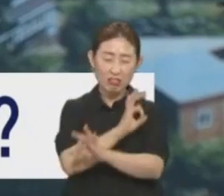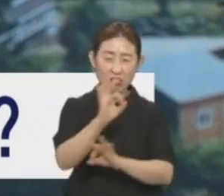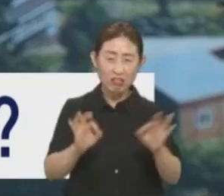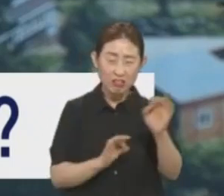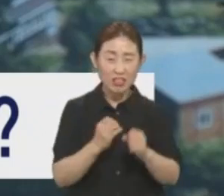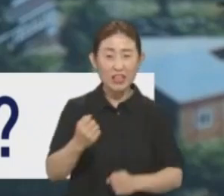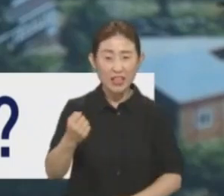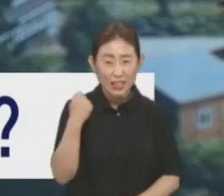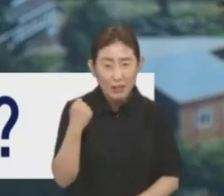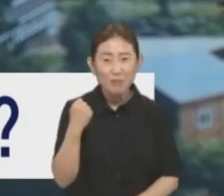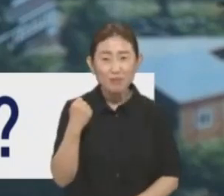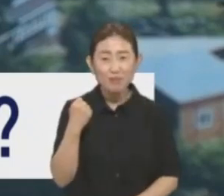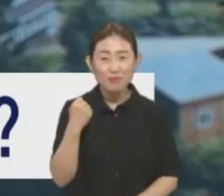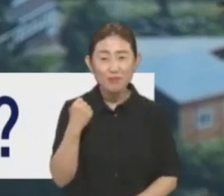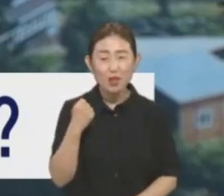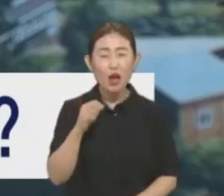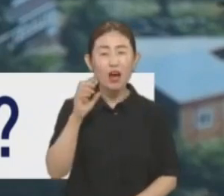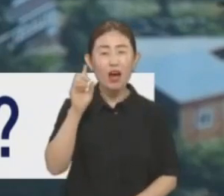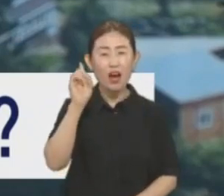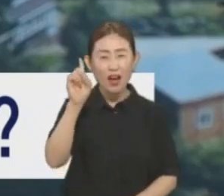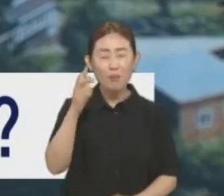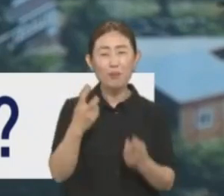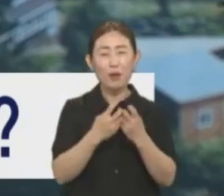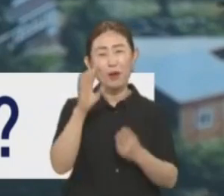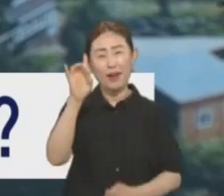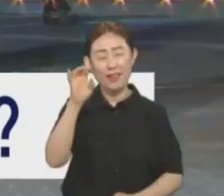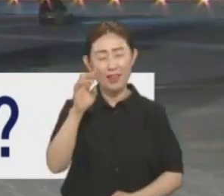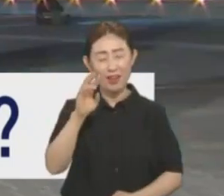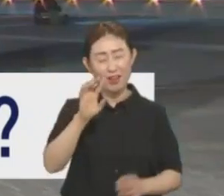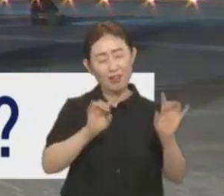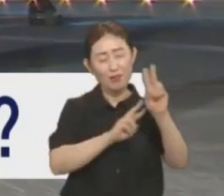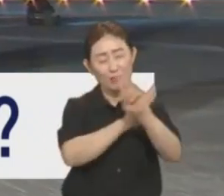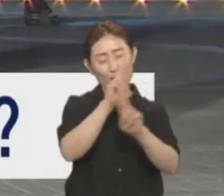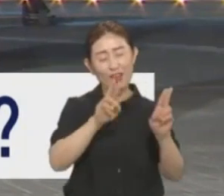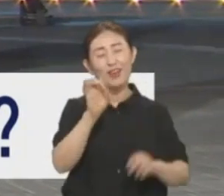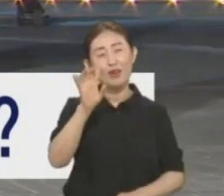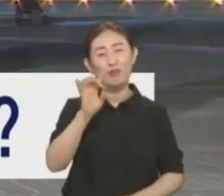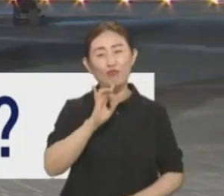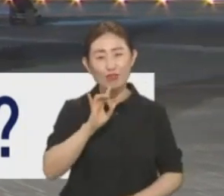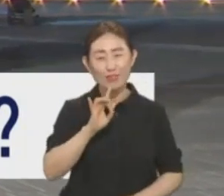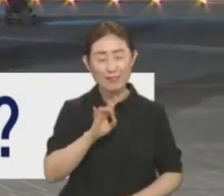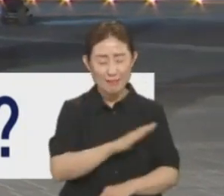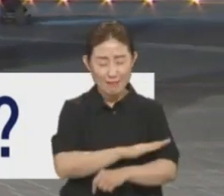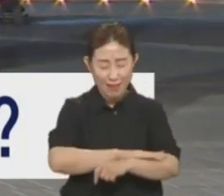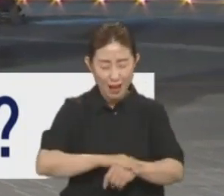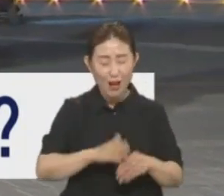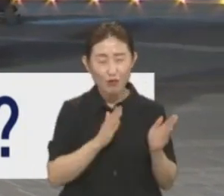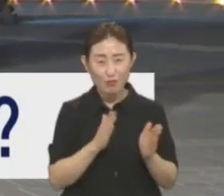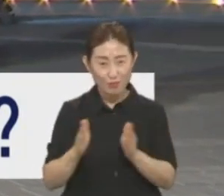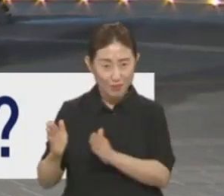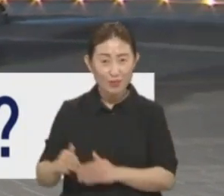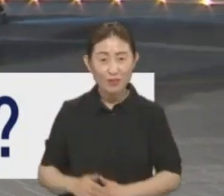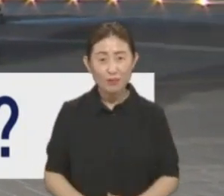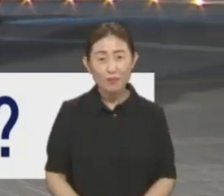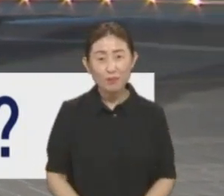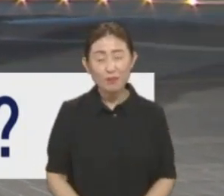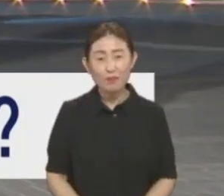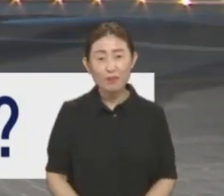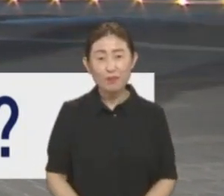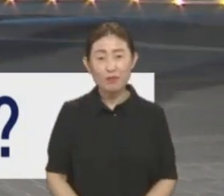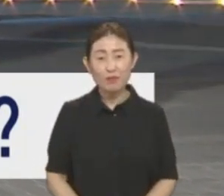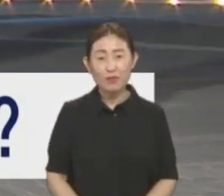우리 태안에서는 해상풍력밖에 없다라고 하고 그 부분에서 준비를 철저히 하고 있고요.